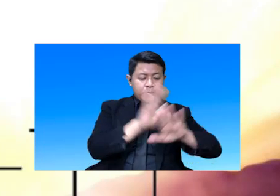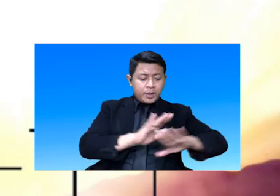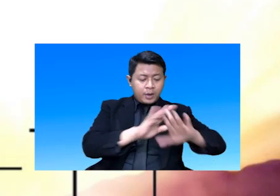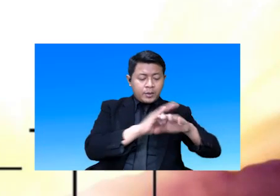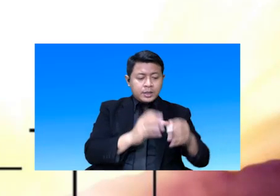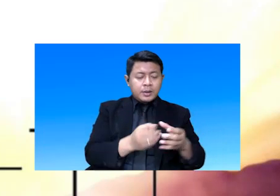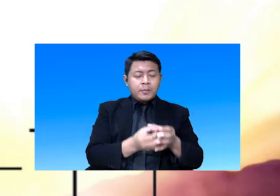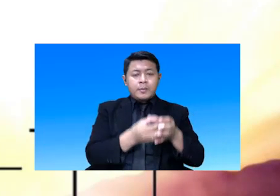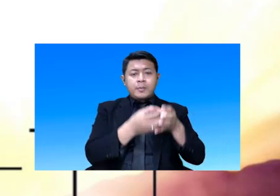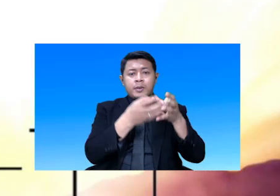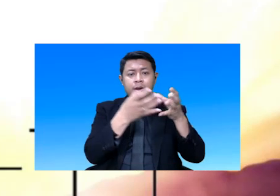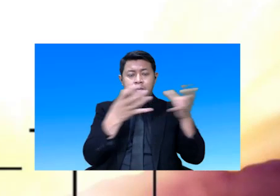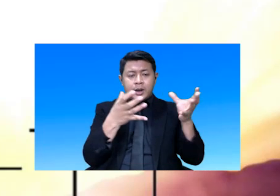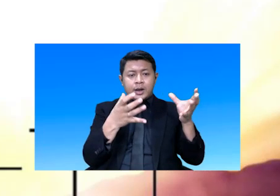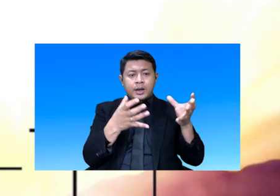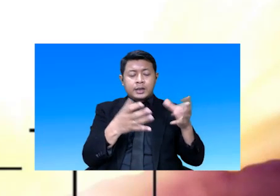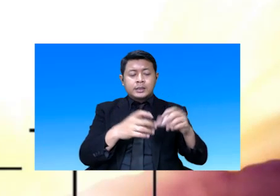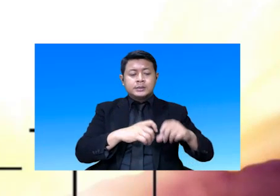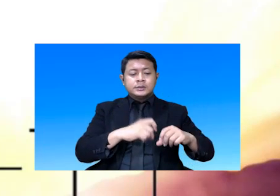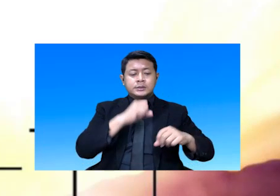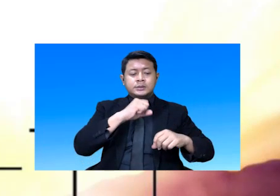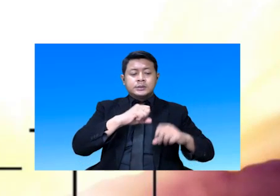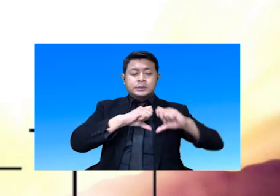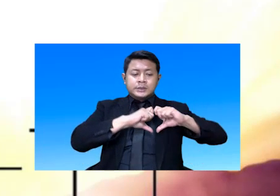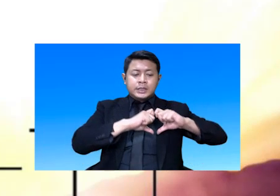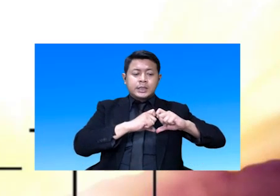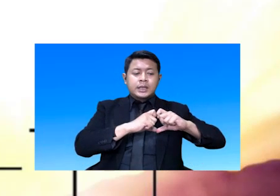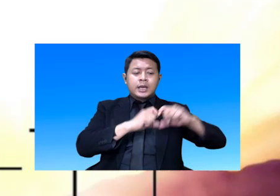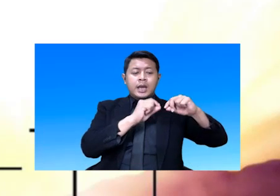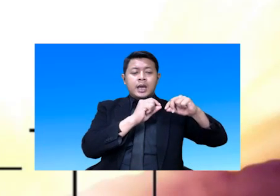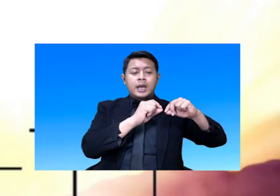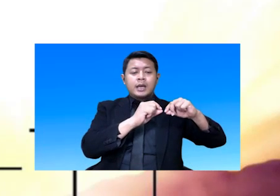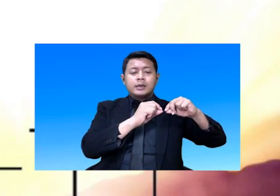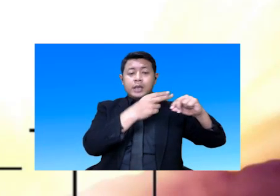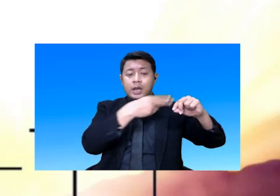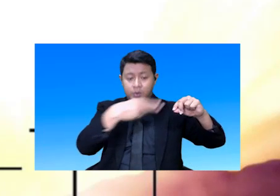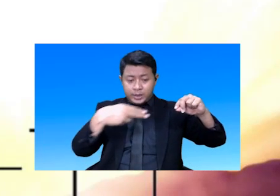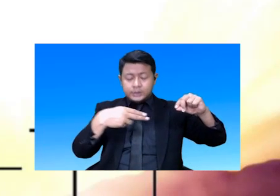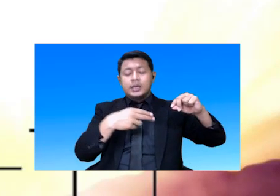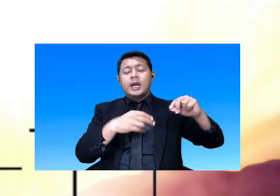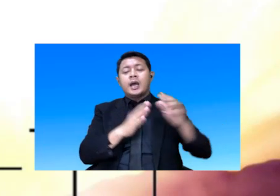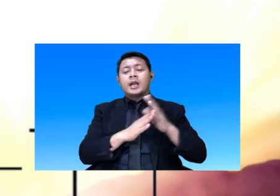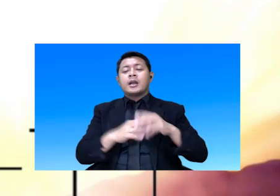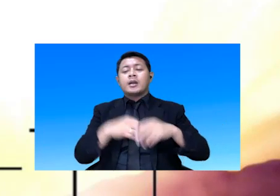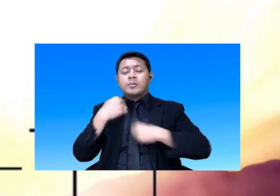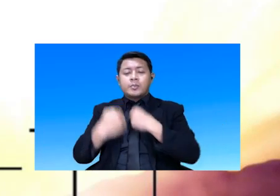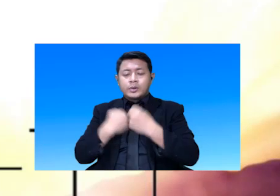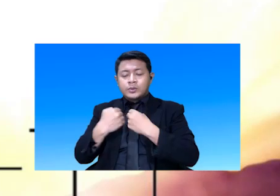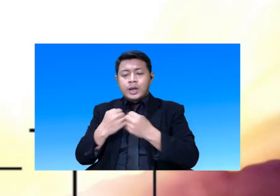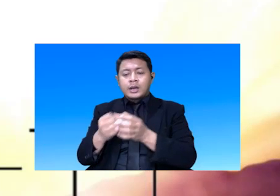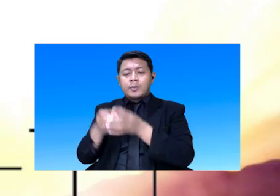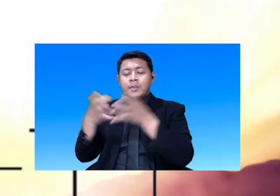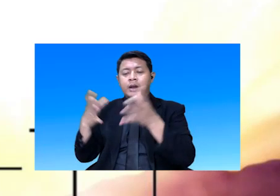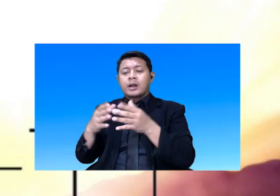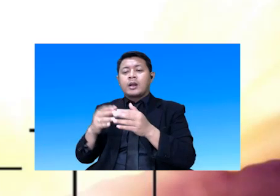itu. Berjuang untuk merawat dan mengembangkan rasa cinta tanah air dengan segala macam wujudnya,